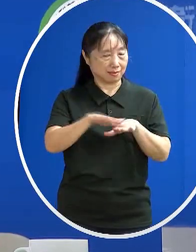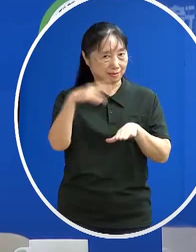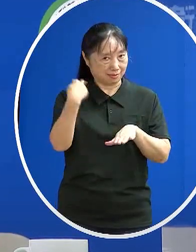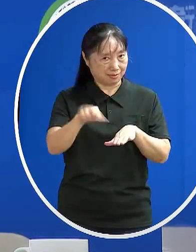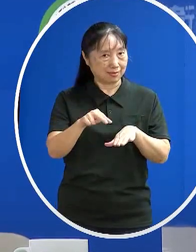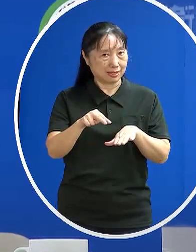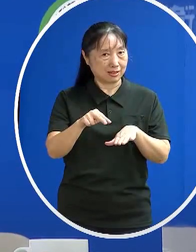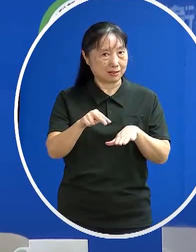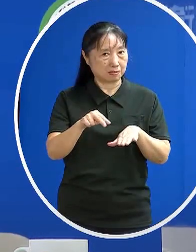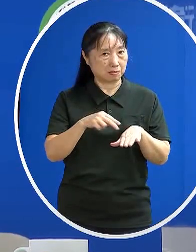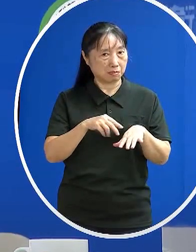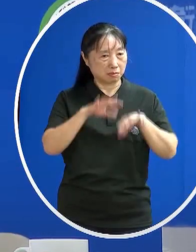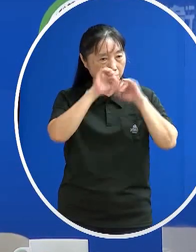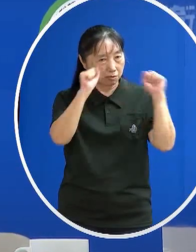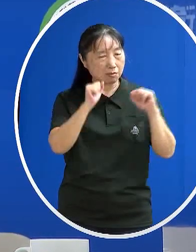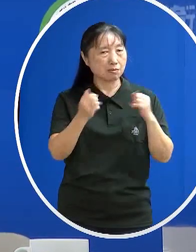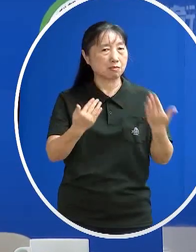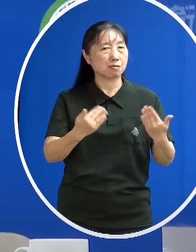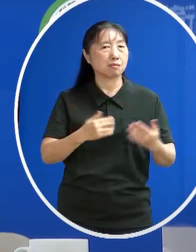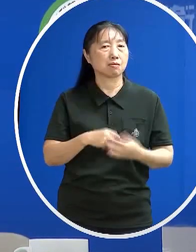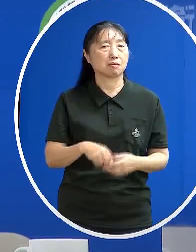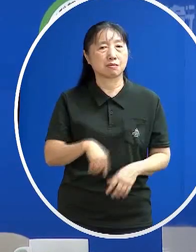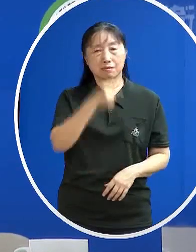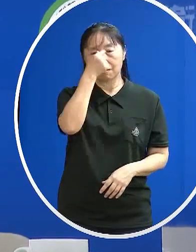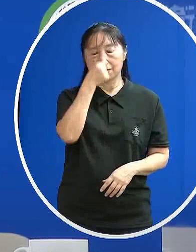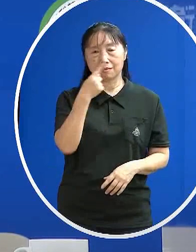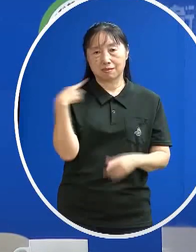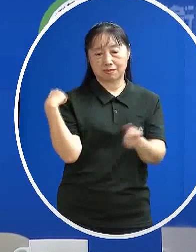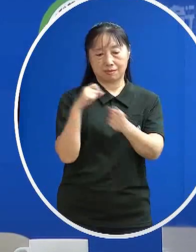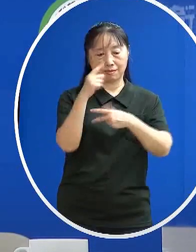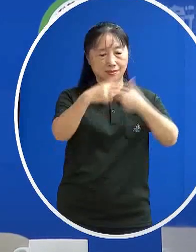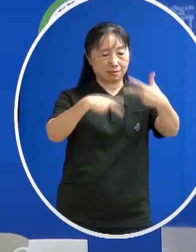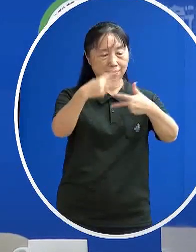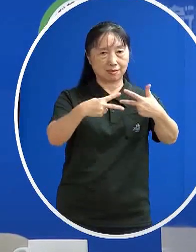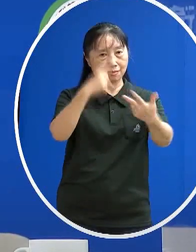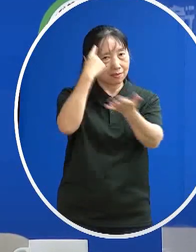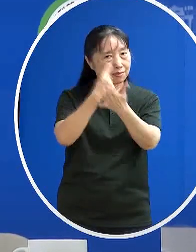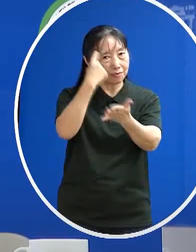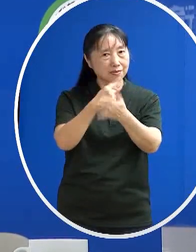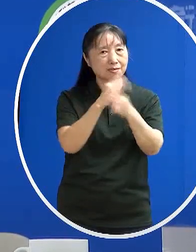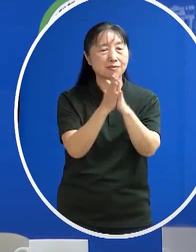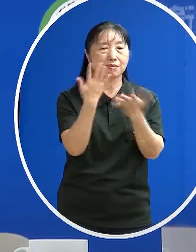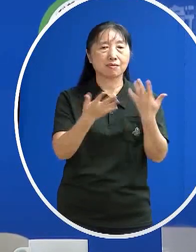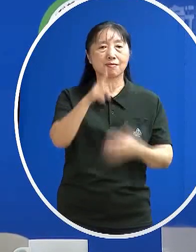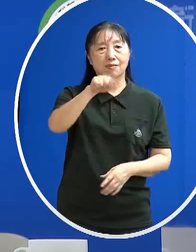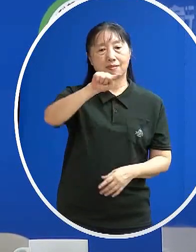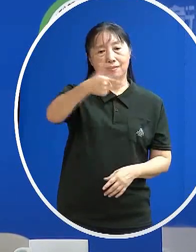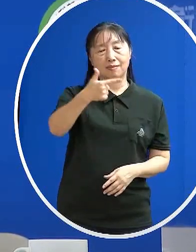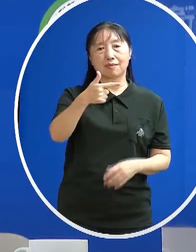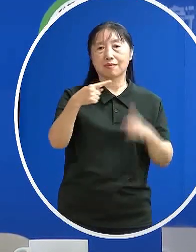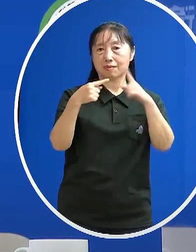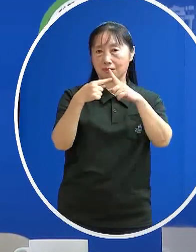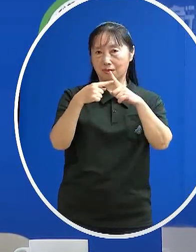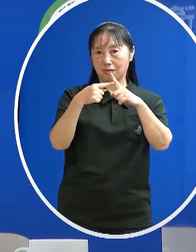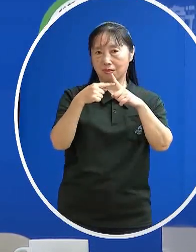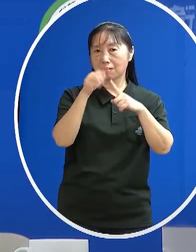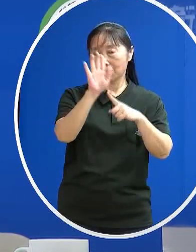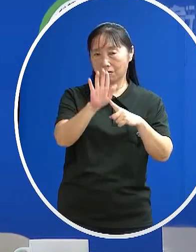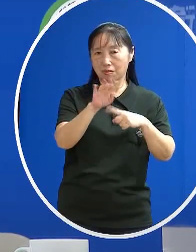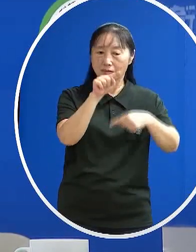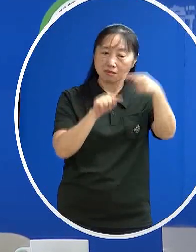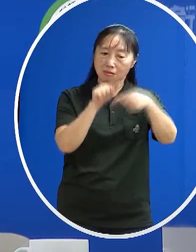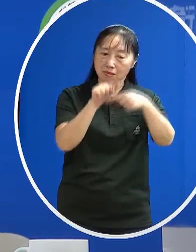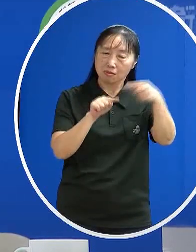的了解。那近2周，菲律宾它大概每天都以1600个这样的一个病例，平